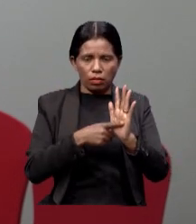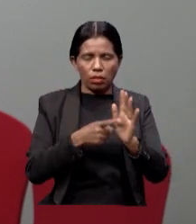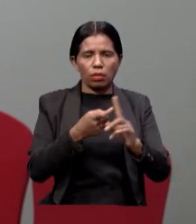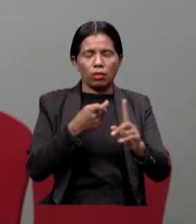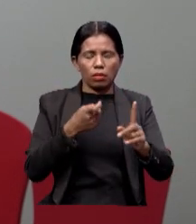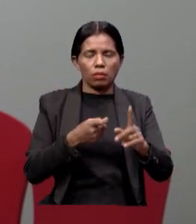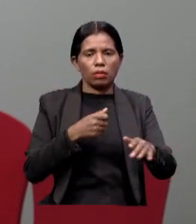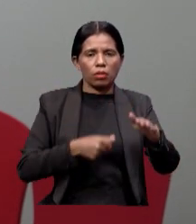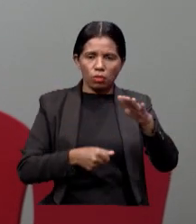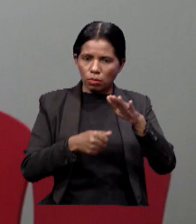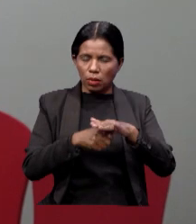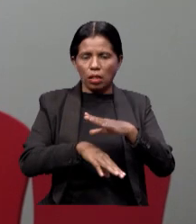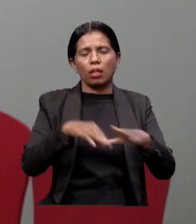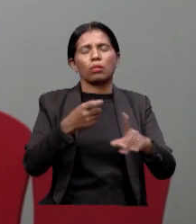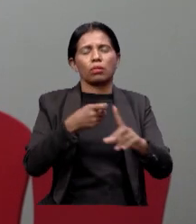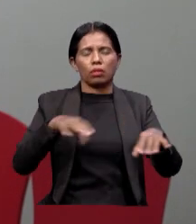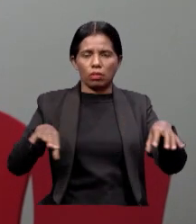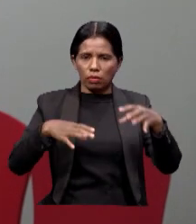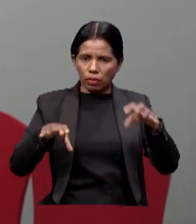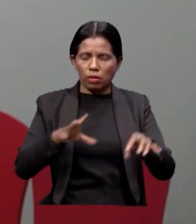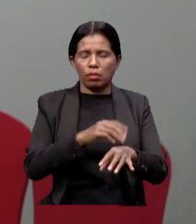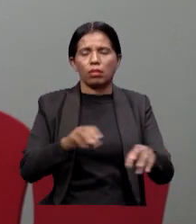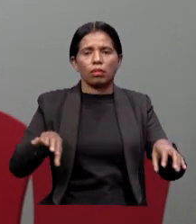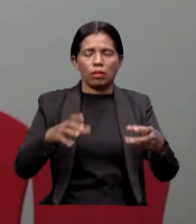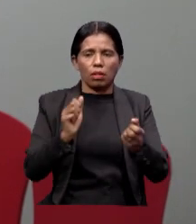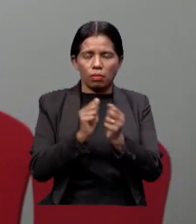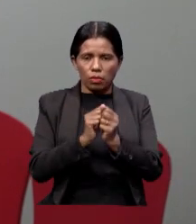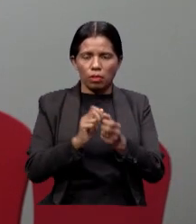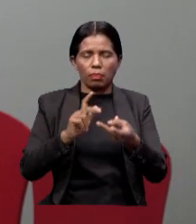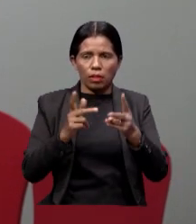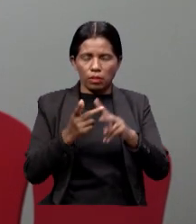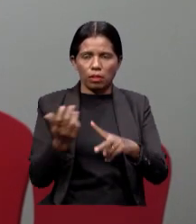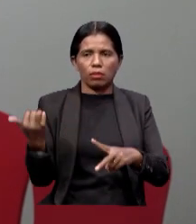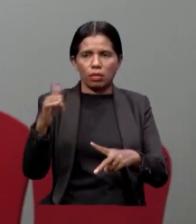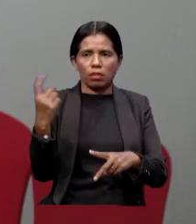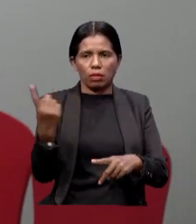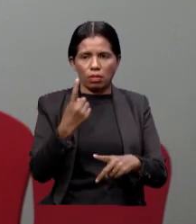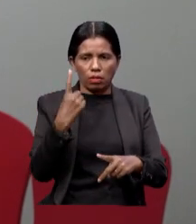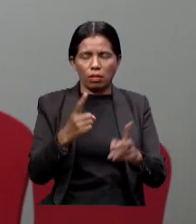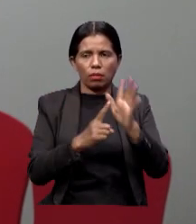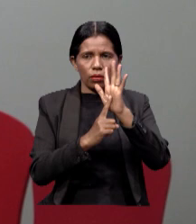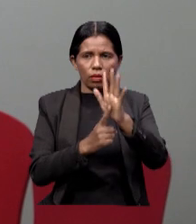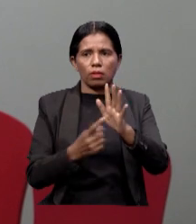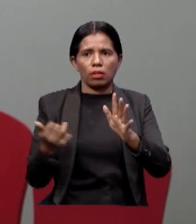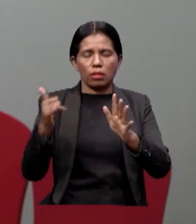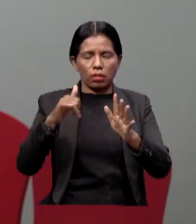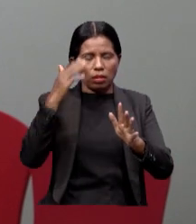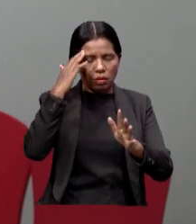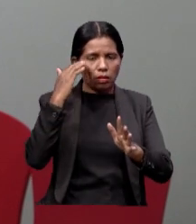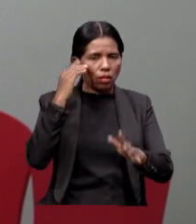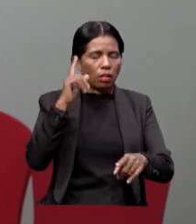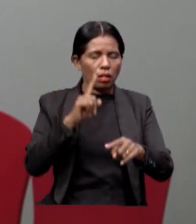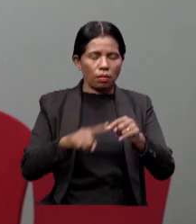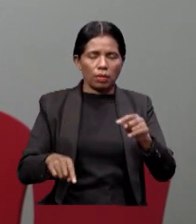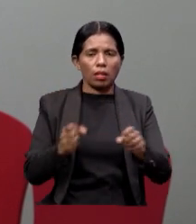komete ilegal e mo servisu amutu ko parsiru sira pa atu na fatin informa basir nebe iha Korea para atu labela